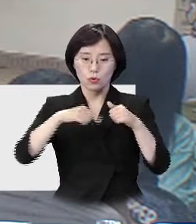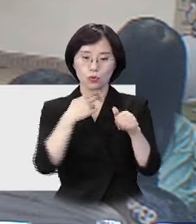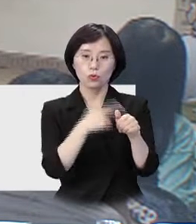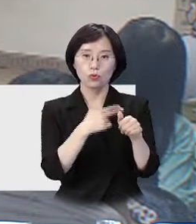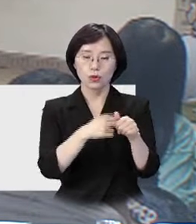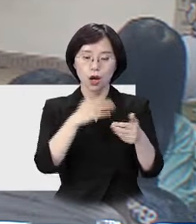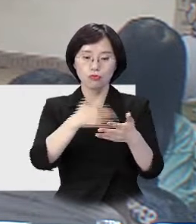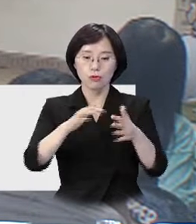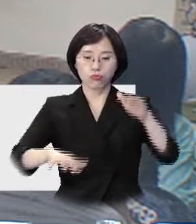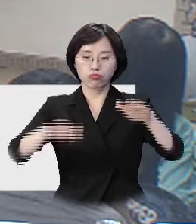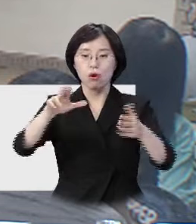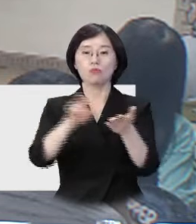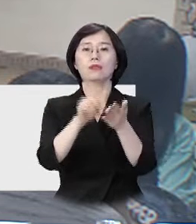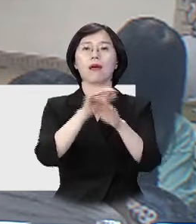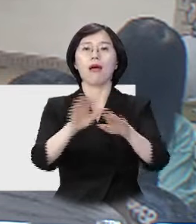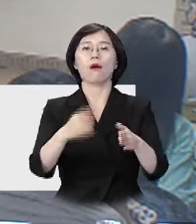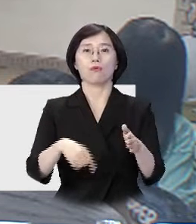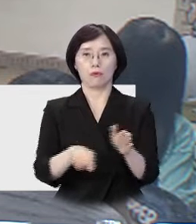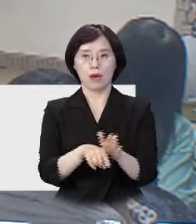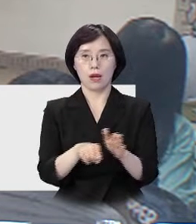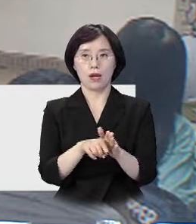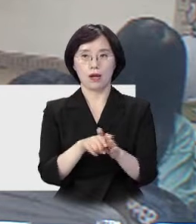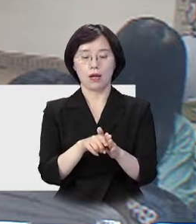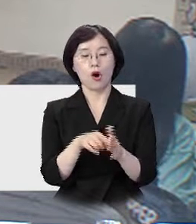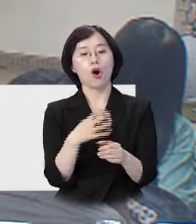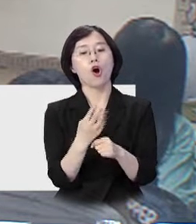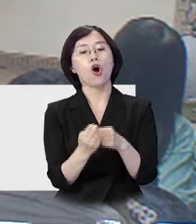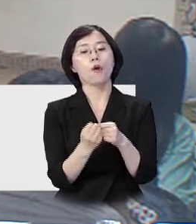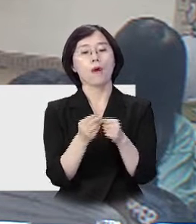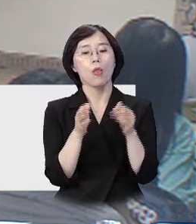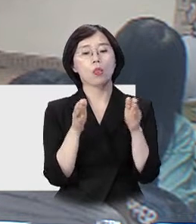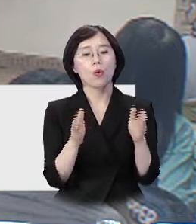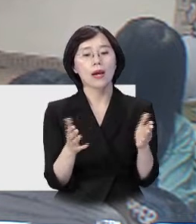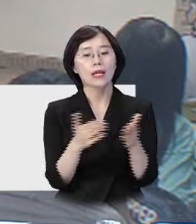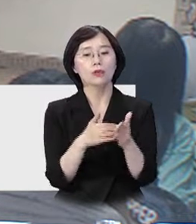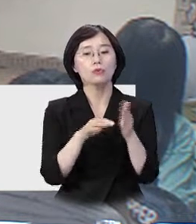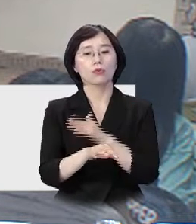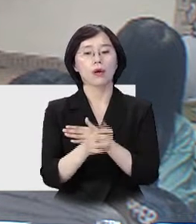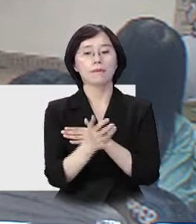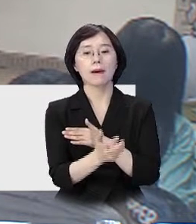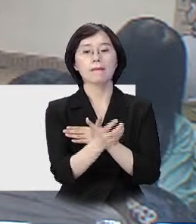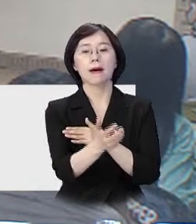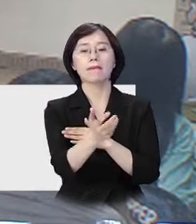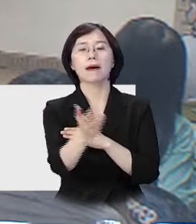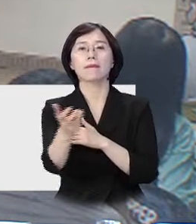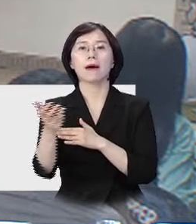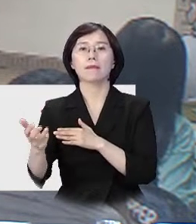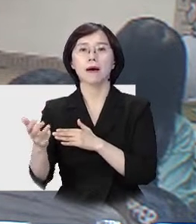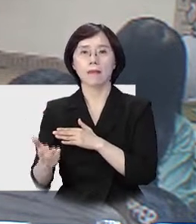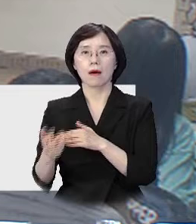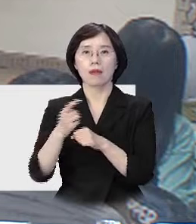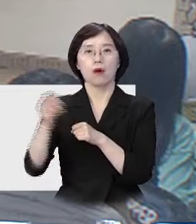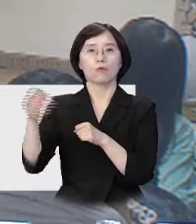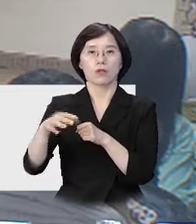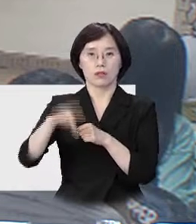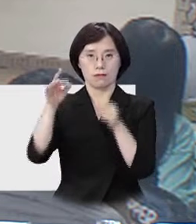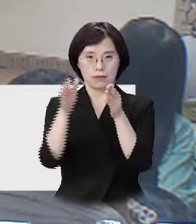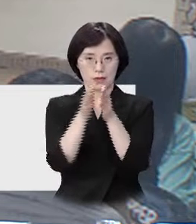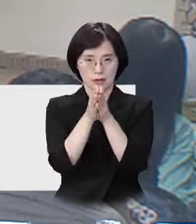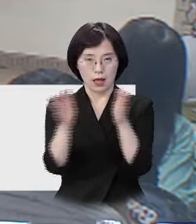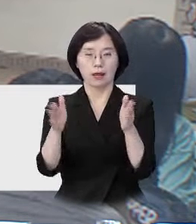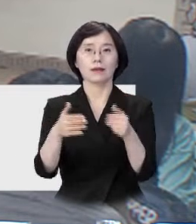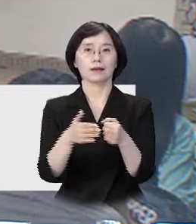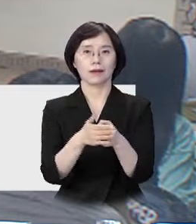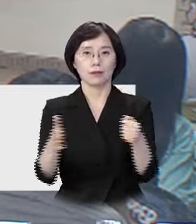수급 불균형 문제 해결을 위해 일정 근무 기간이 지나면 근무지를 순환하는 제도를 내년부터 처음